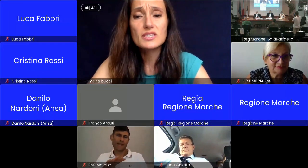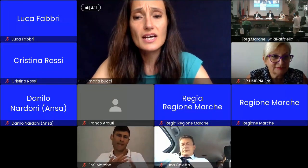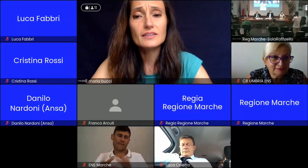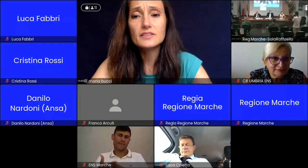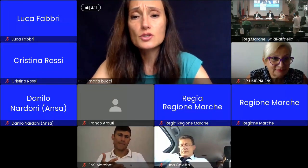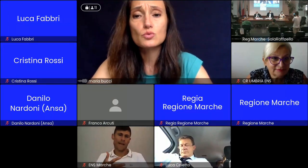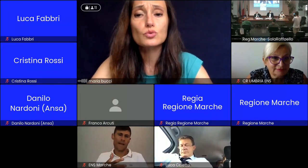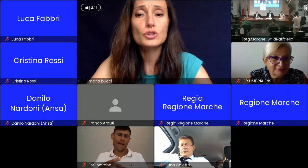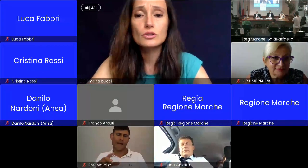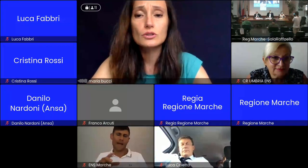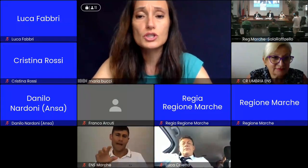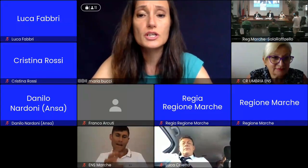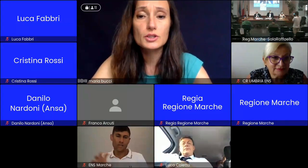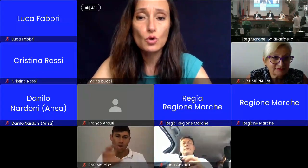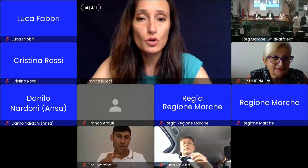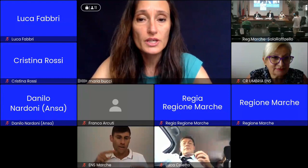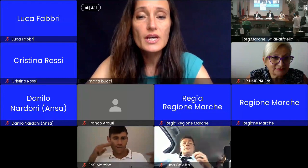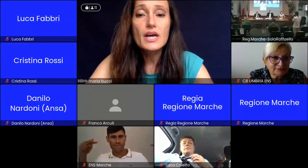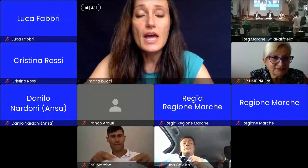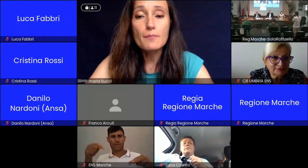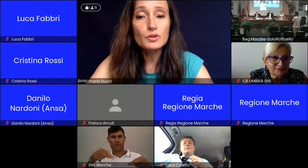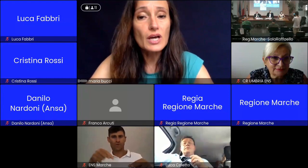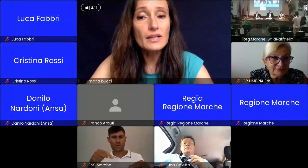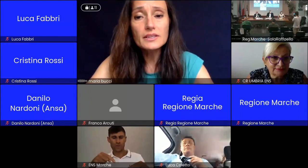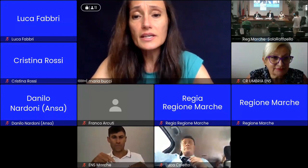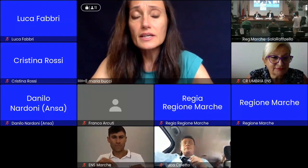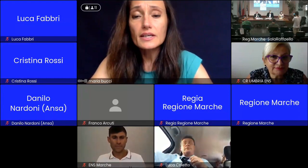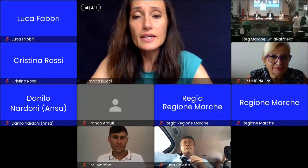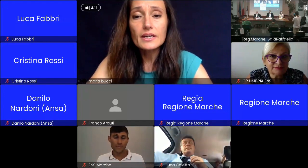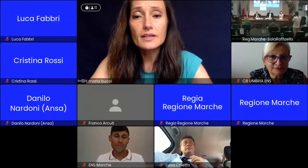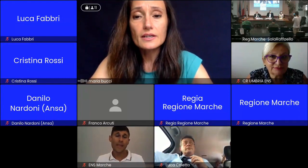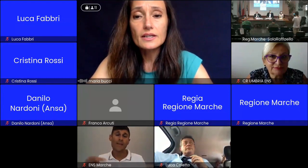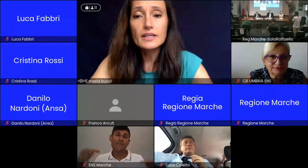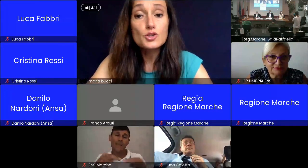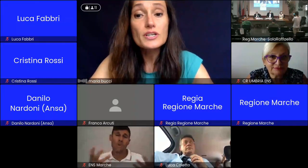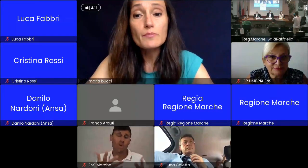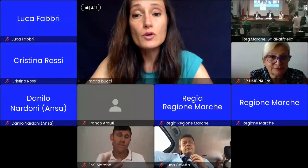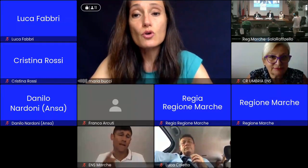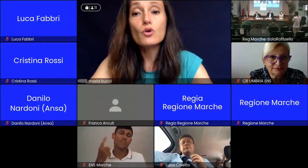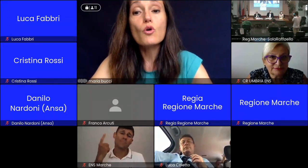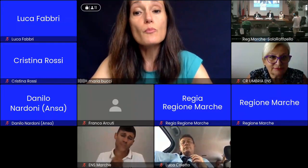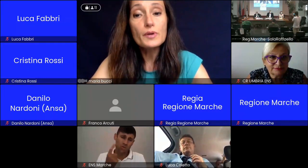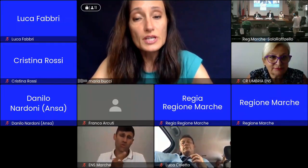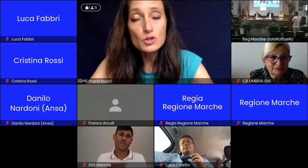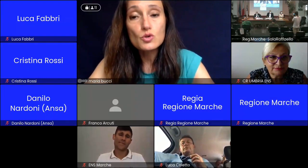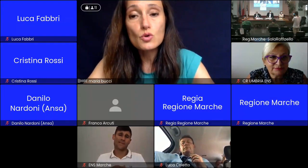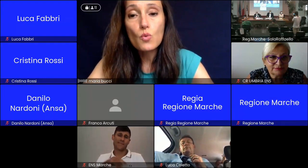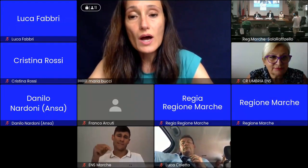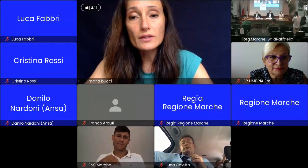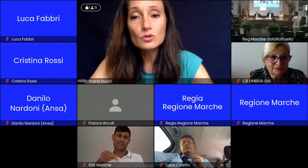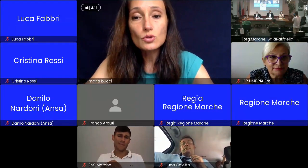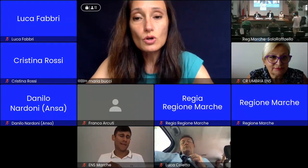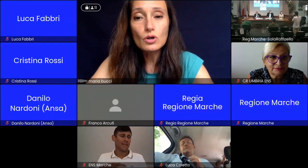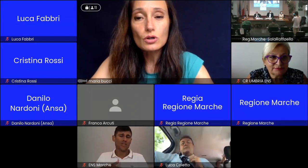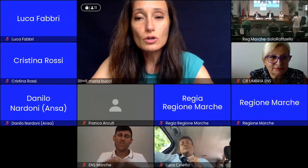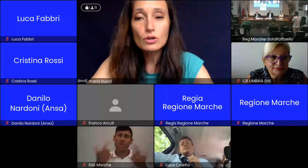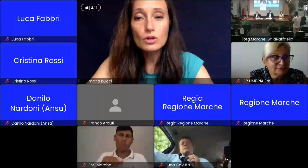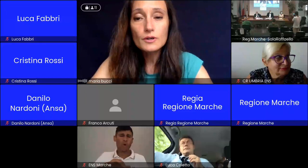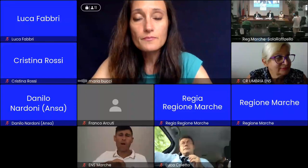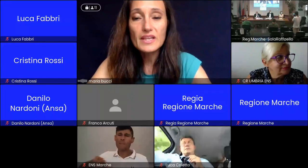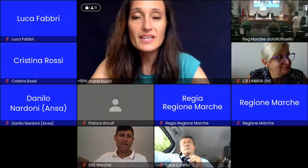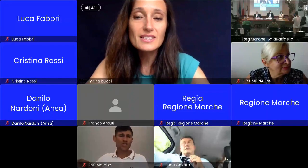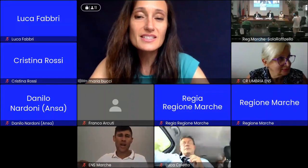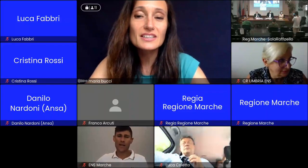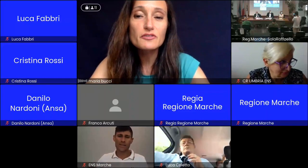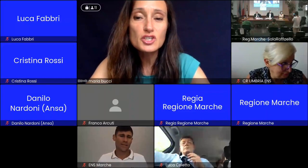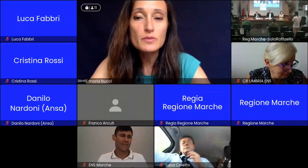maniera costante su tutti i nostri territori. È importante che le regioni abbiano compreso